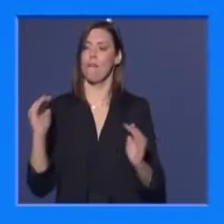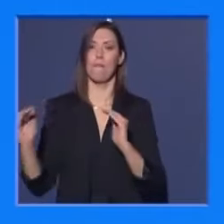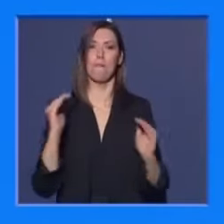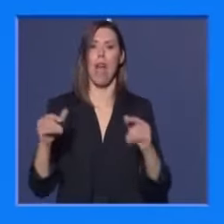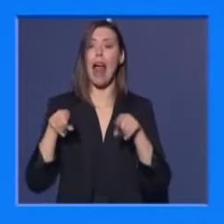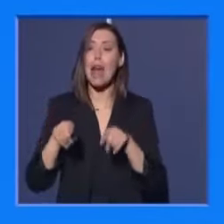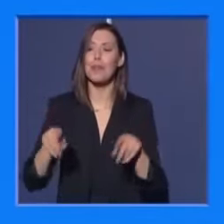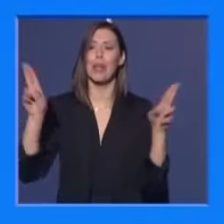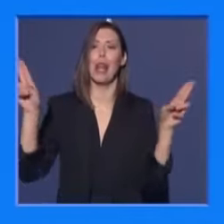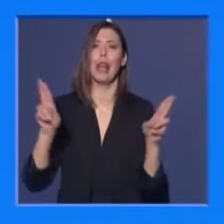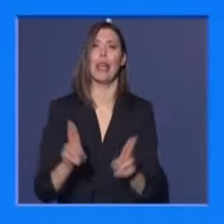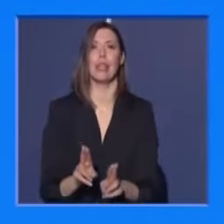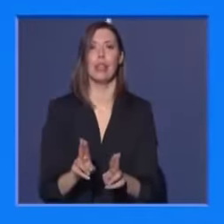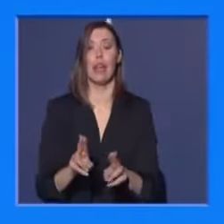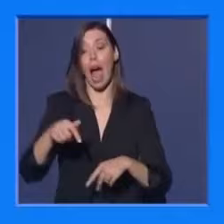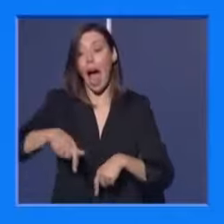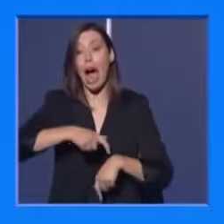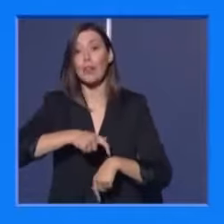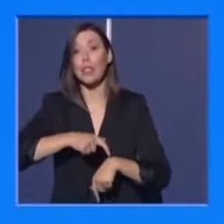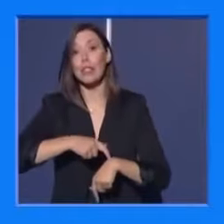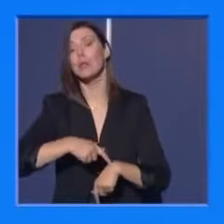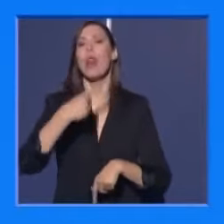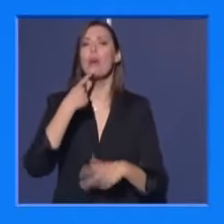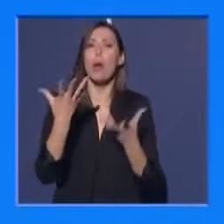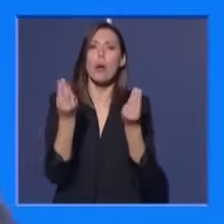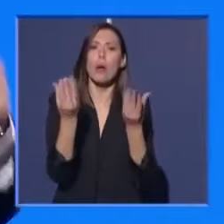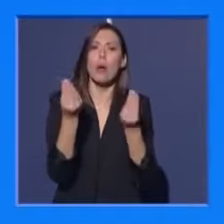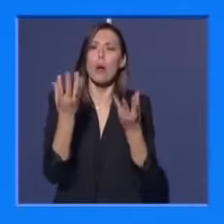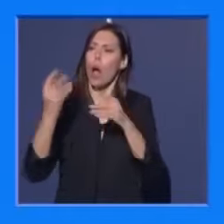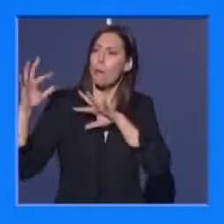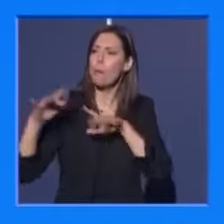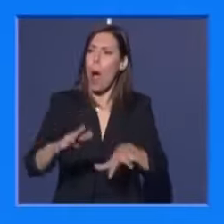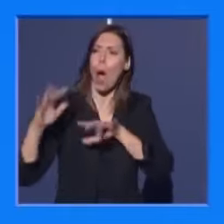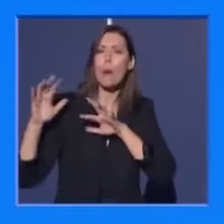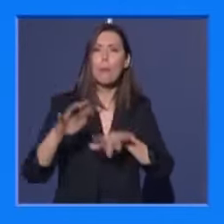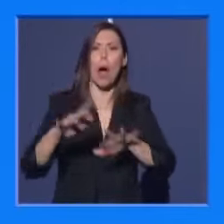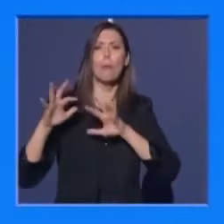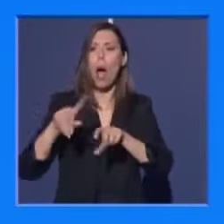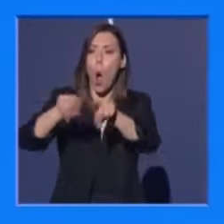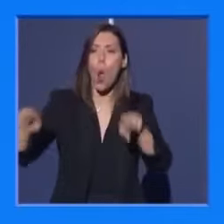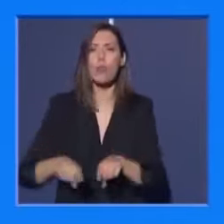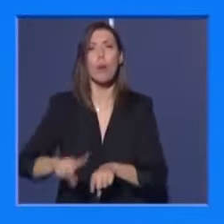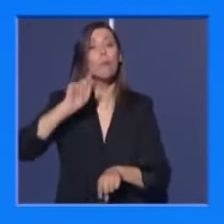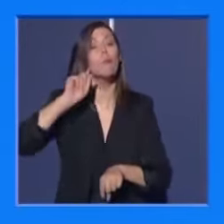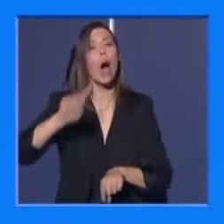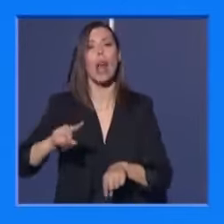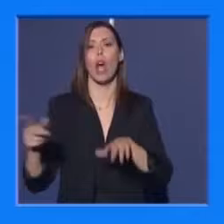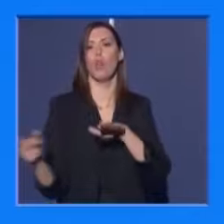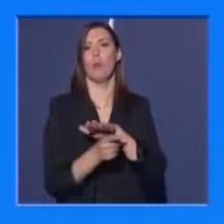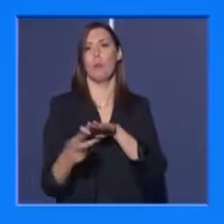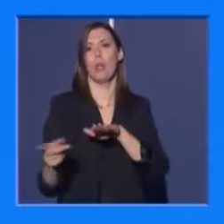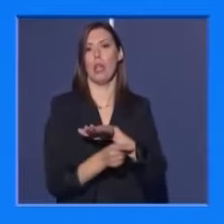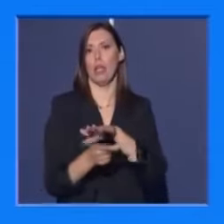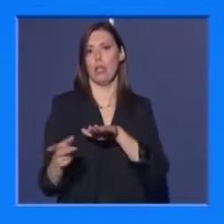εδώ μιλάμε για τη συντριπτική πλειονότητα όσων μπαίνουν πλέον, που είναι παράνομοι μετανάστες ή